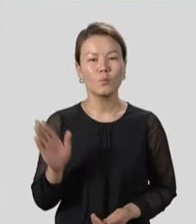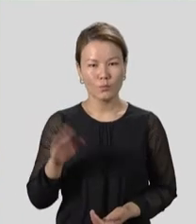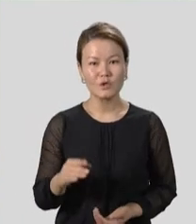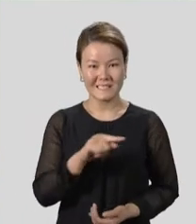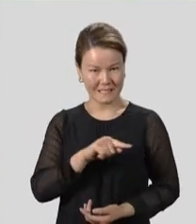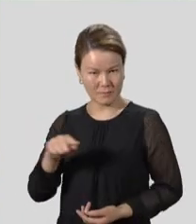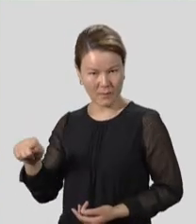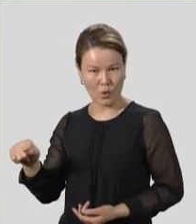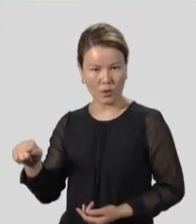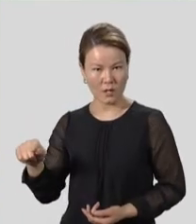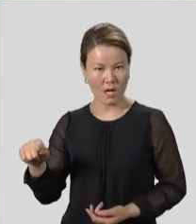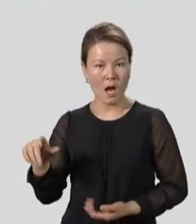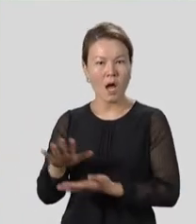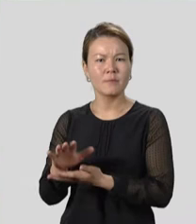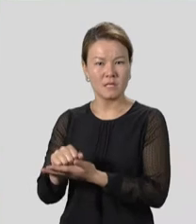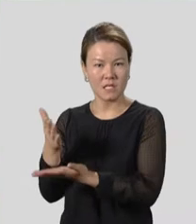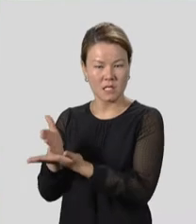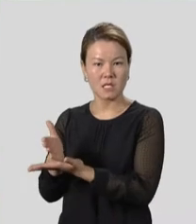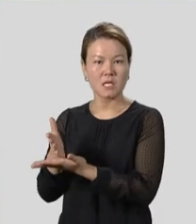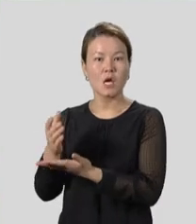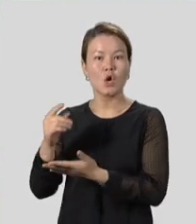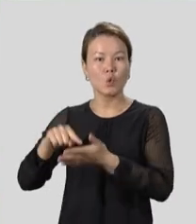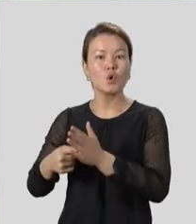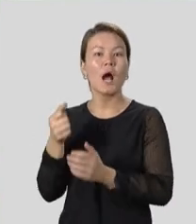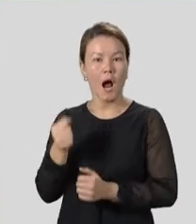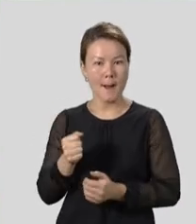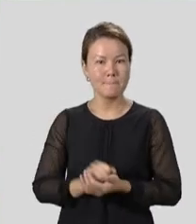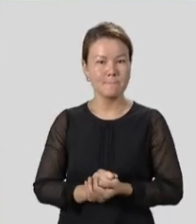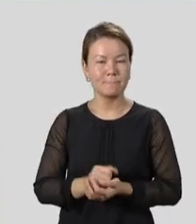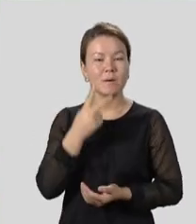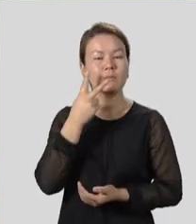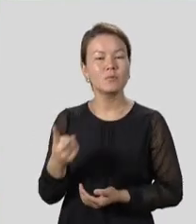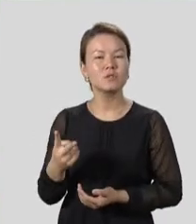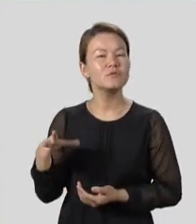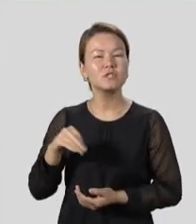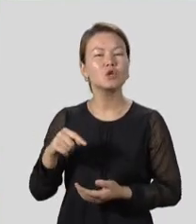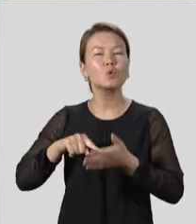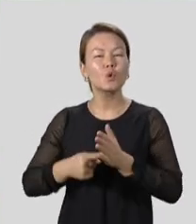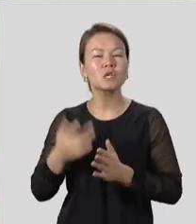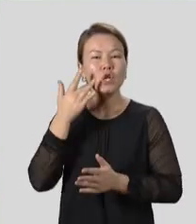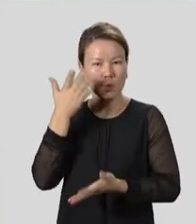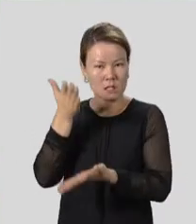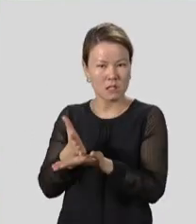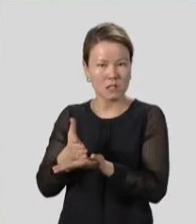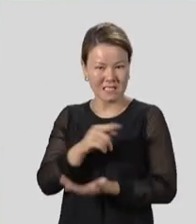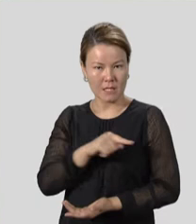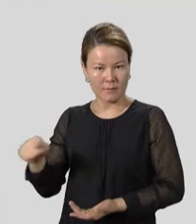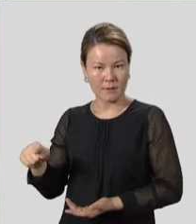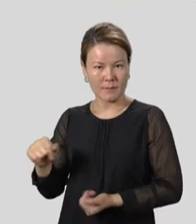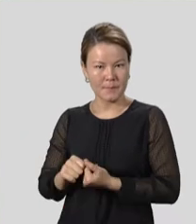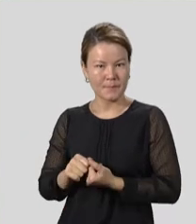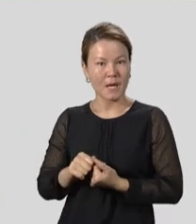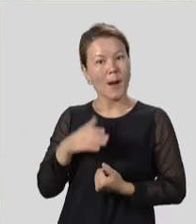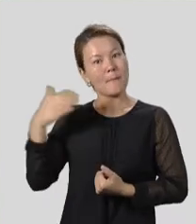на координатной прямой отмечена точка А. Рассмотрим все точки, которые лежат на прямой